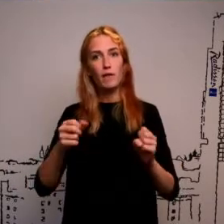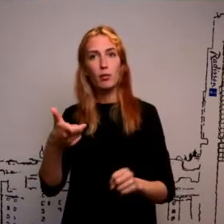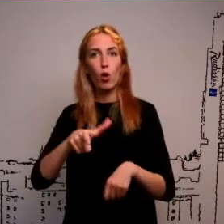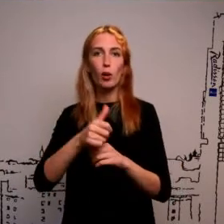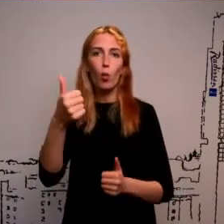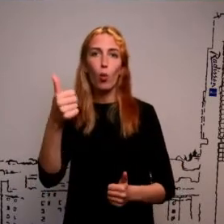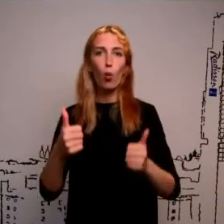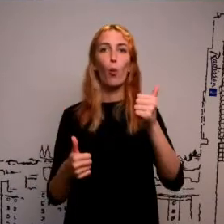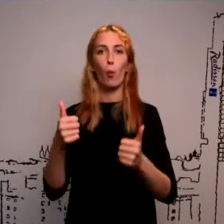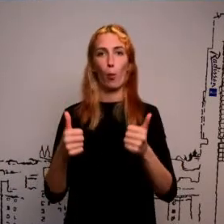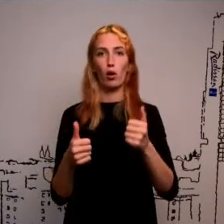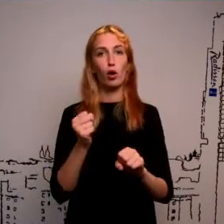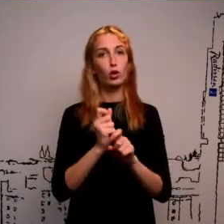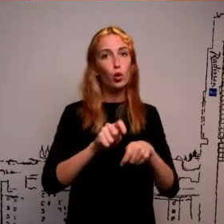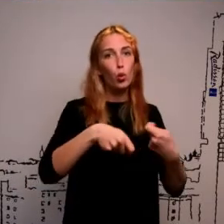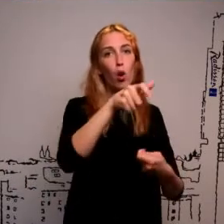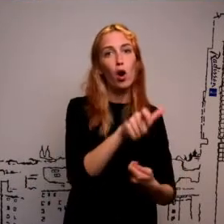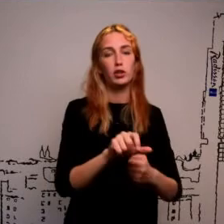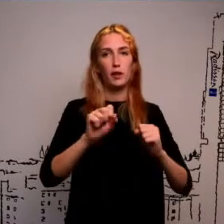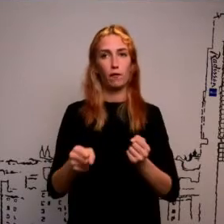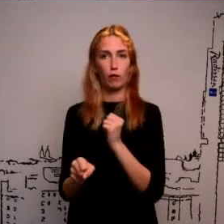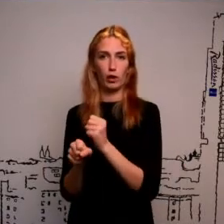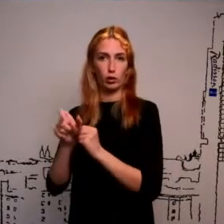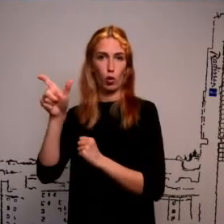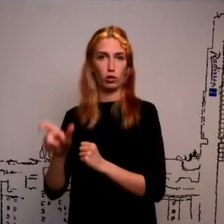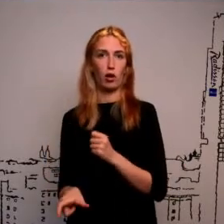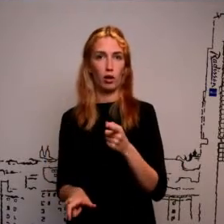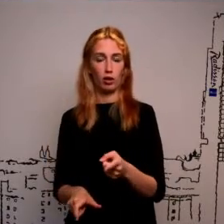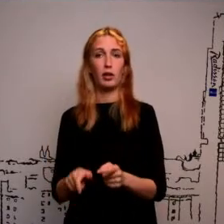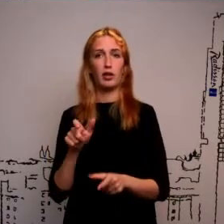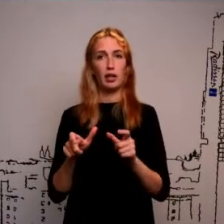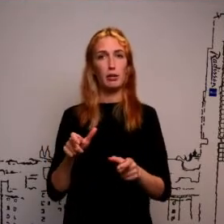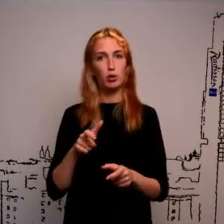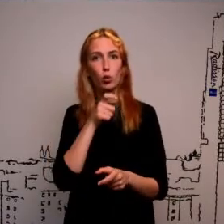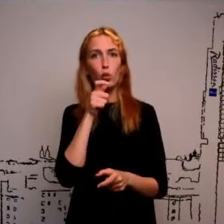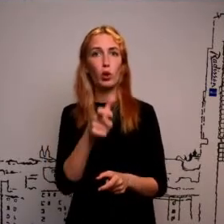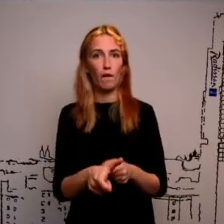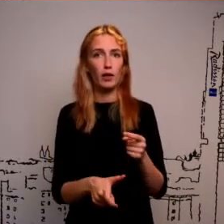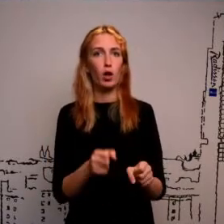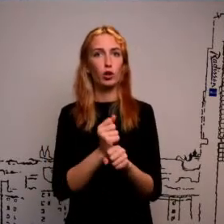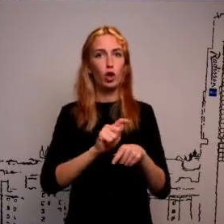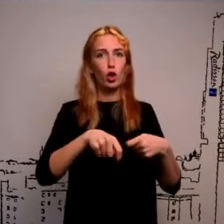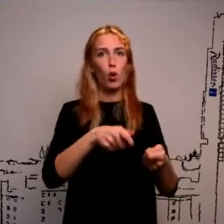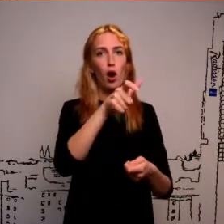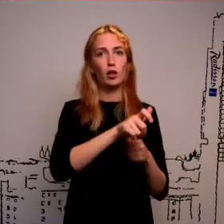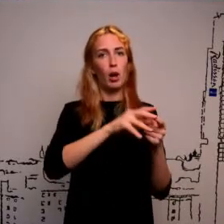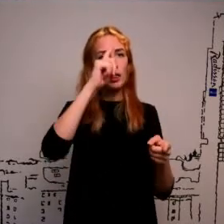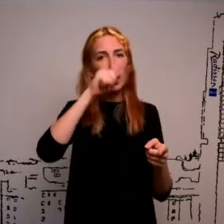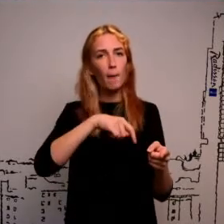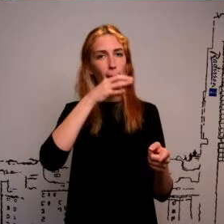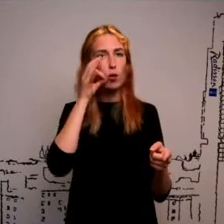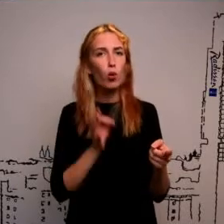ka, et tööandja ju eos on paremal tugevam positsioonil, tal on see, need teadmised,